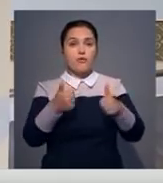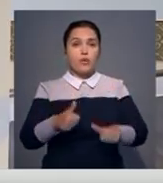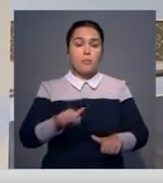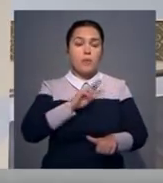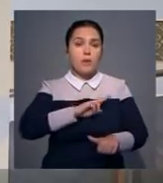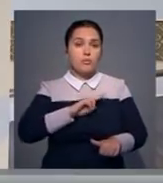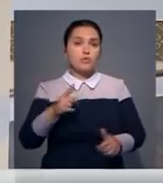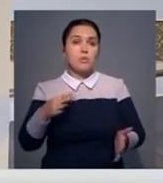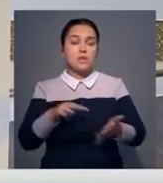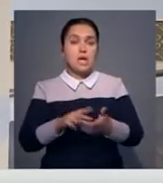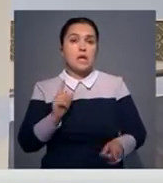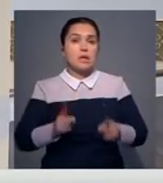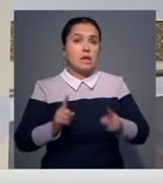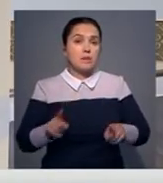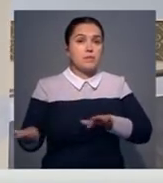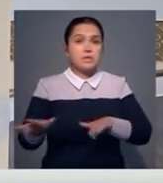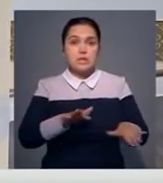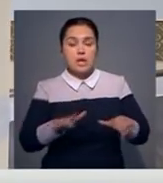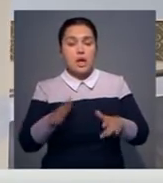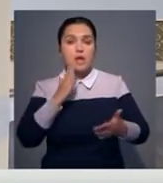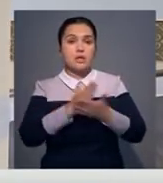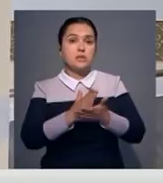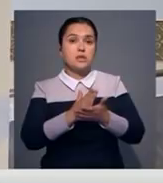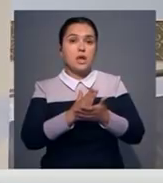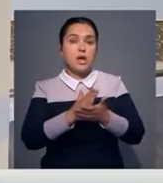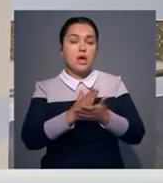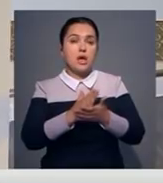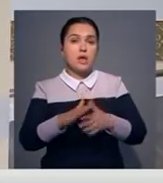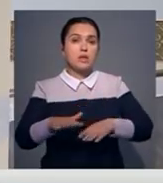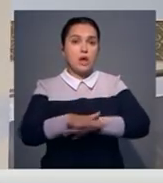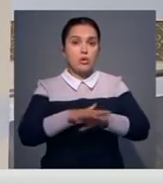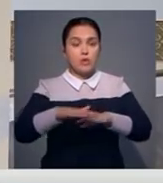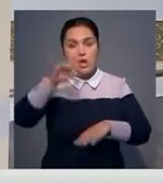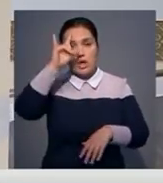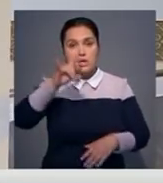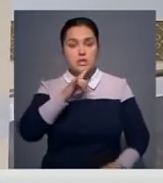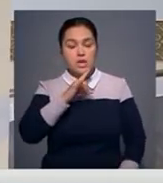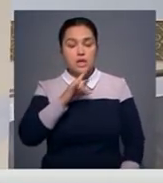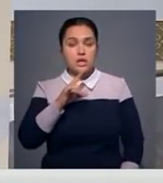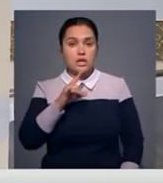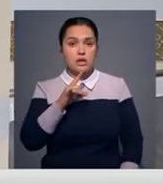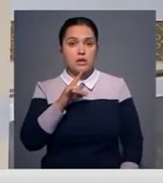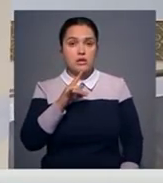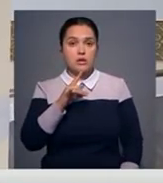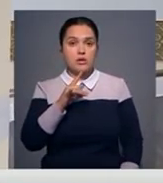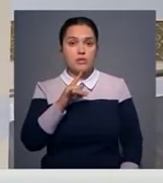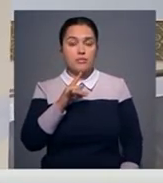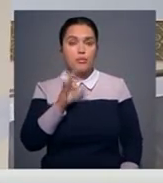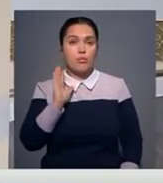таким реальным инструментом сближения народов Казахстана в единый народ Казахстана. Поэтому это наверняка